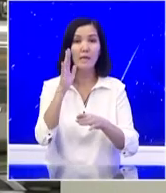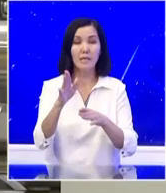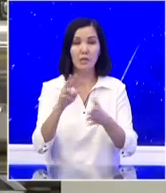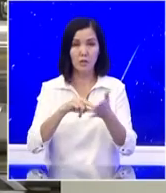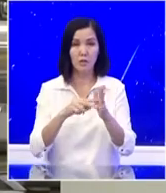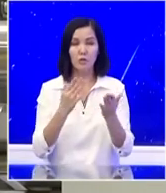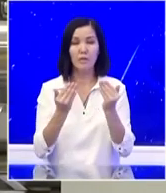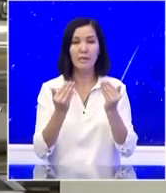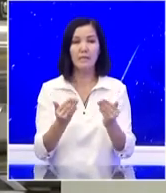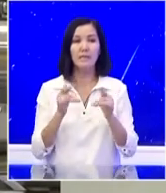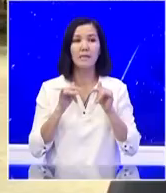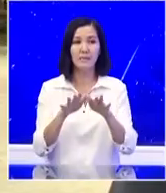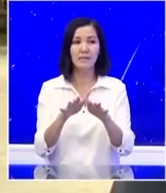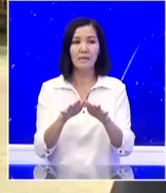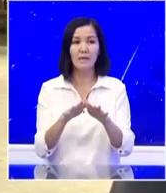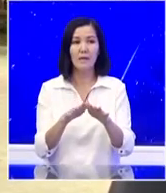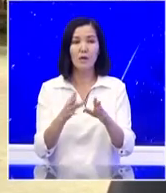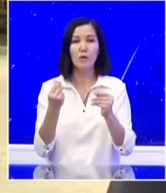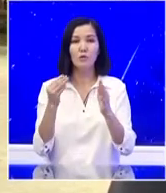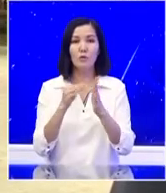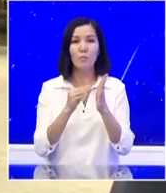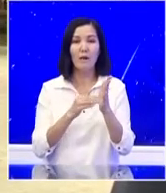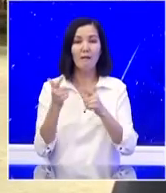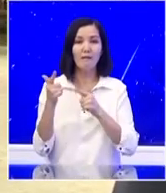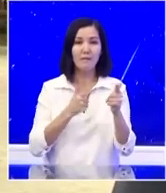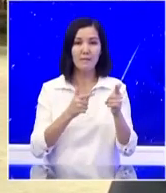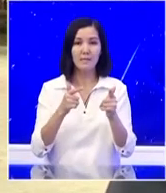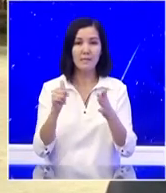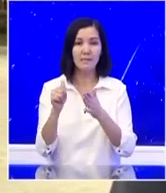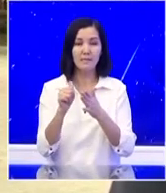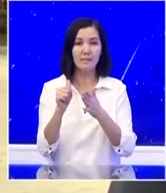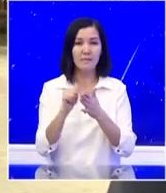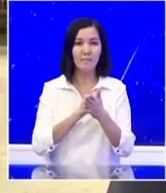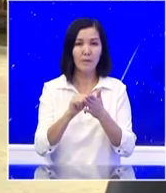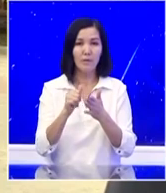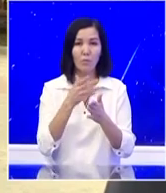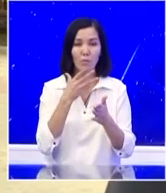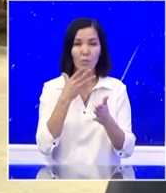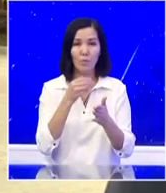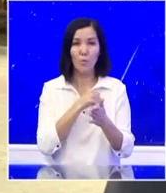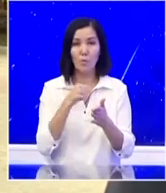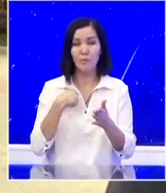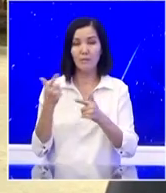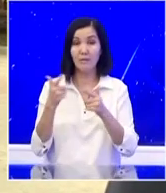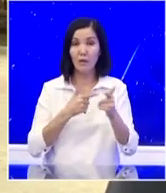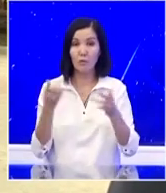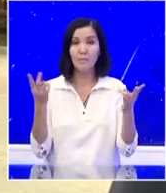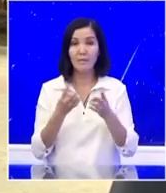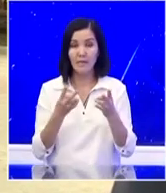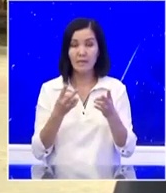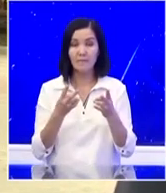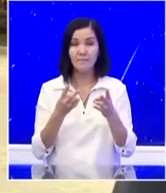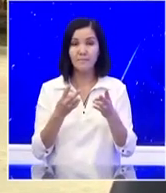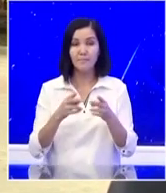еншісі. Әзіргіз. Жобалық сметалық құжаттардың бәрін біз өзіміз жасауымыз керек біз. Одан кейін жаңағы ол жерде